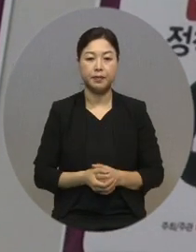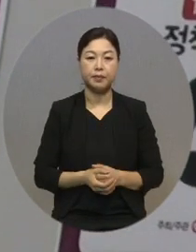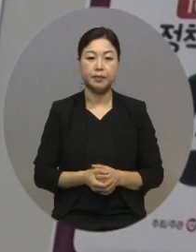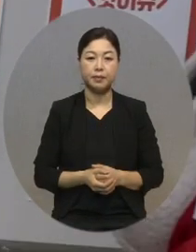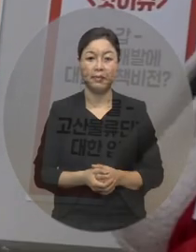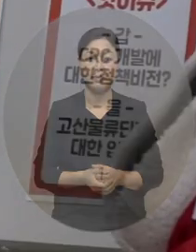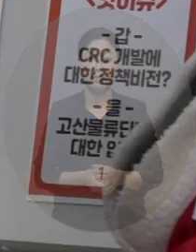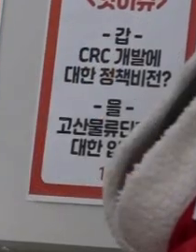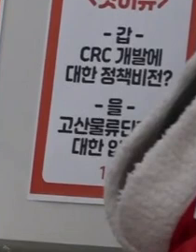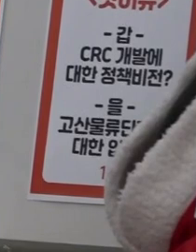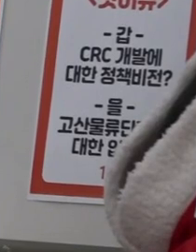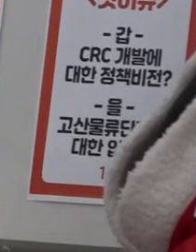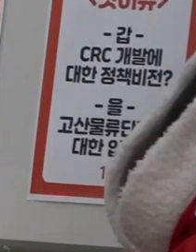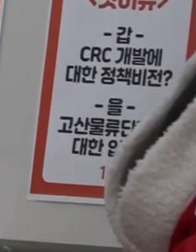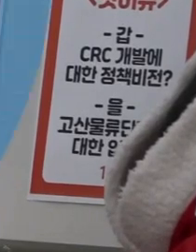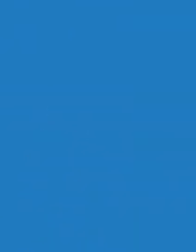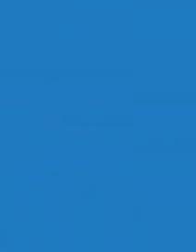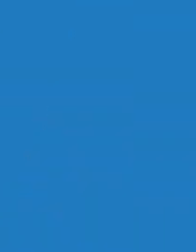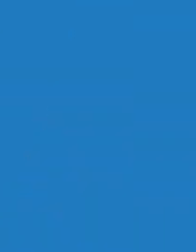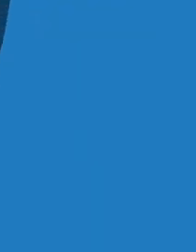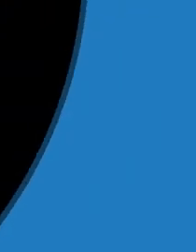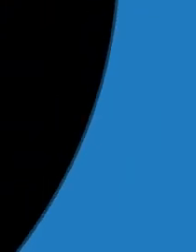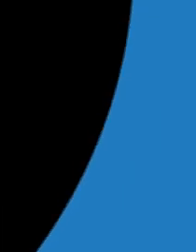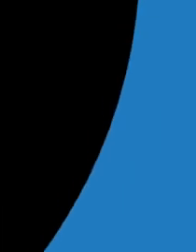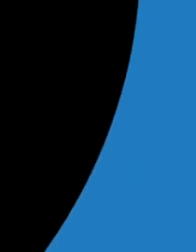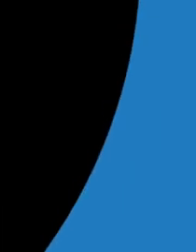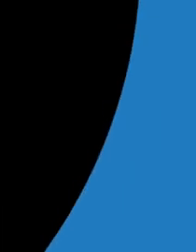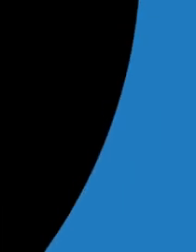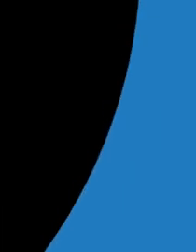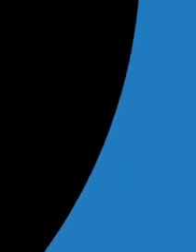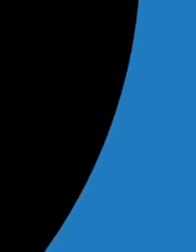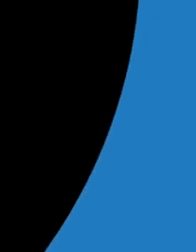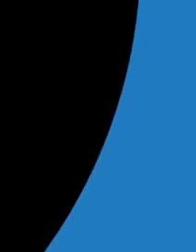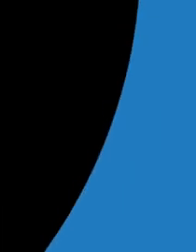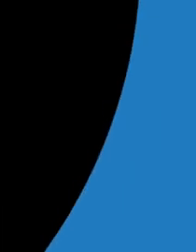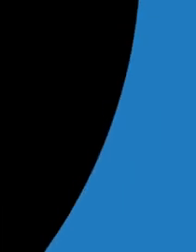복지TV 경기방송 정우선입니다.